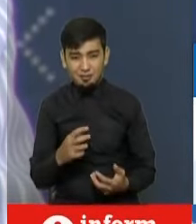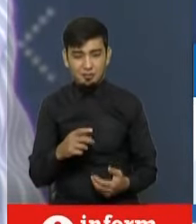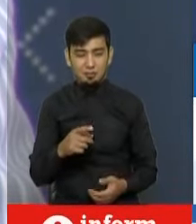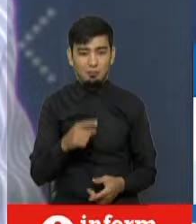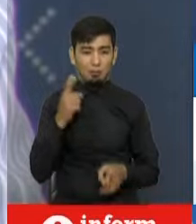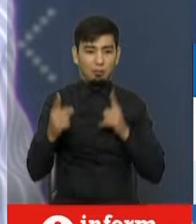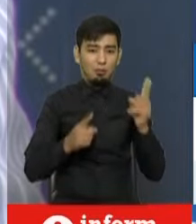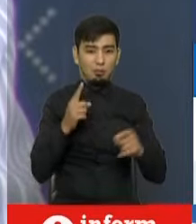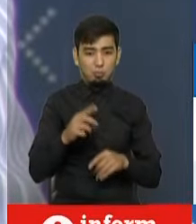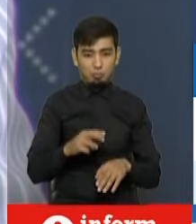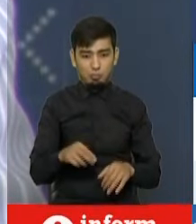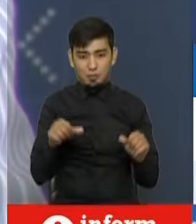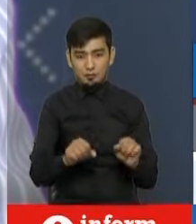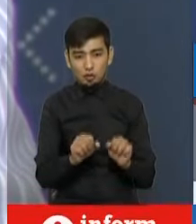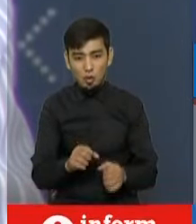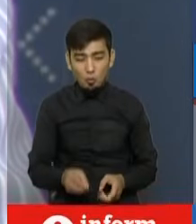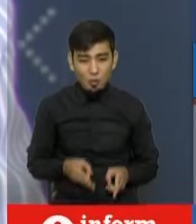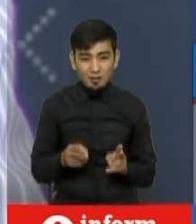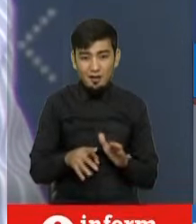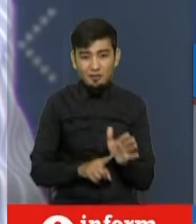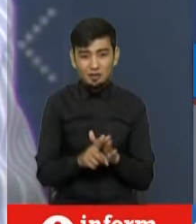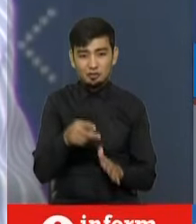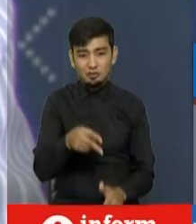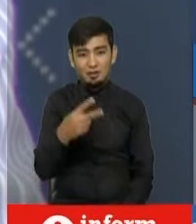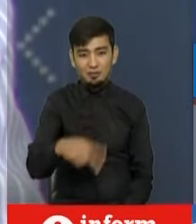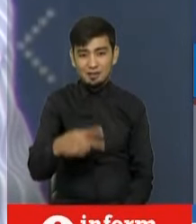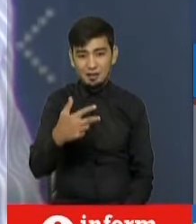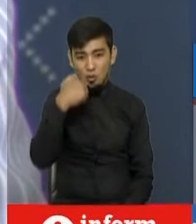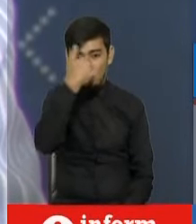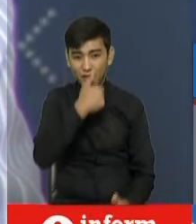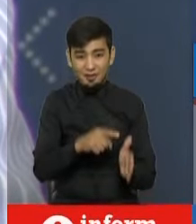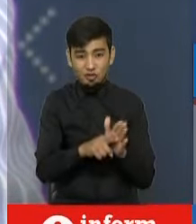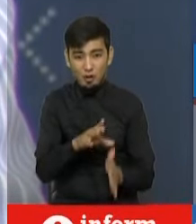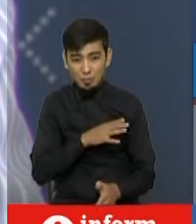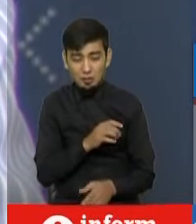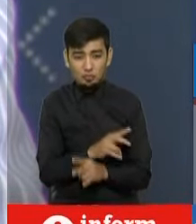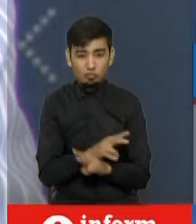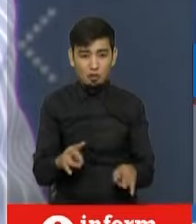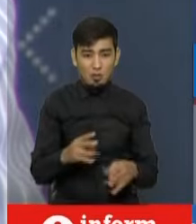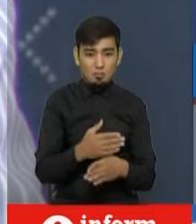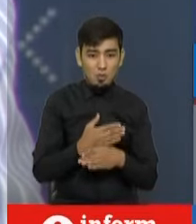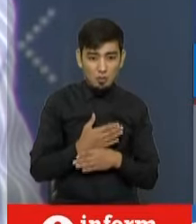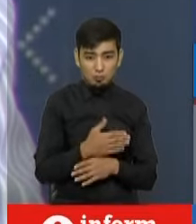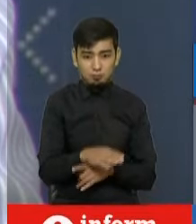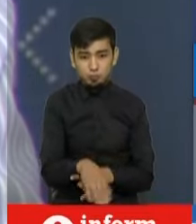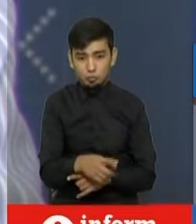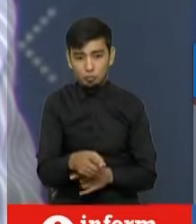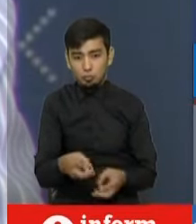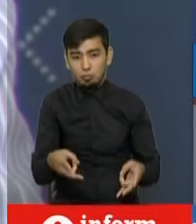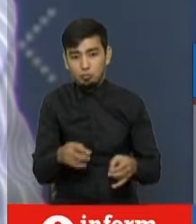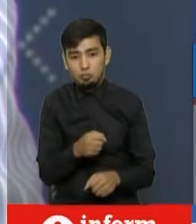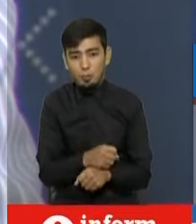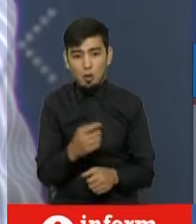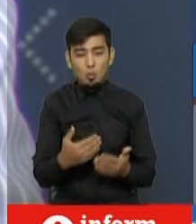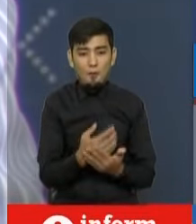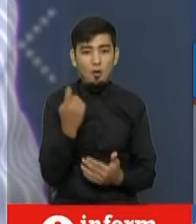правоохранителей. Уголовное дело возбудили еще в начале 2023 года. Ничего с мертвой точки не сдвинулось. Новый